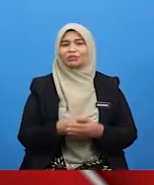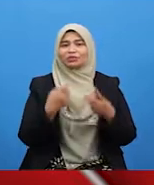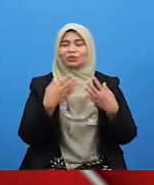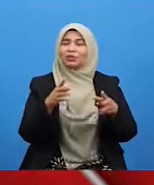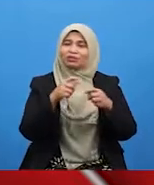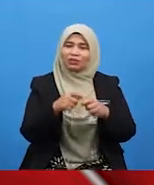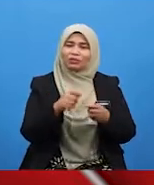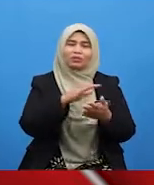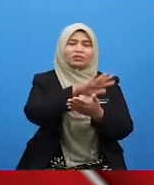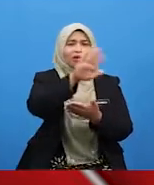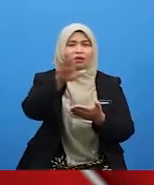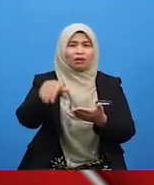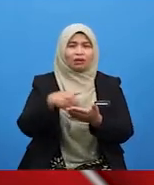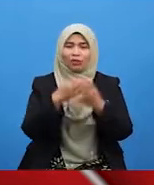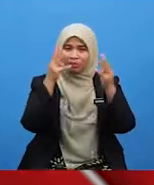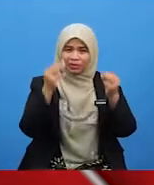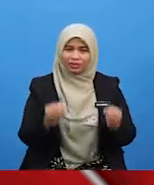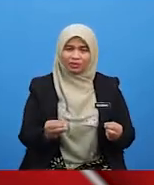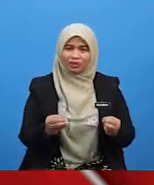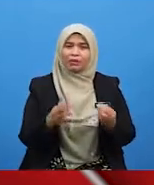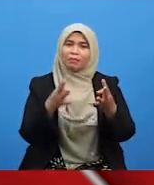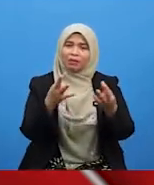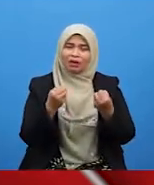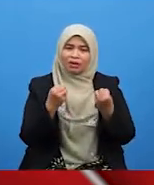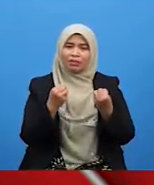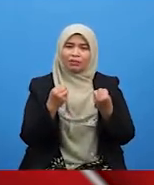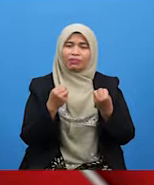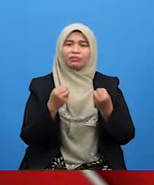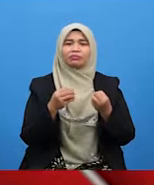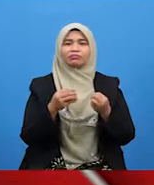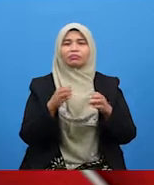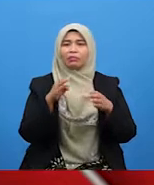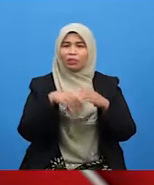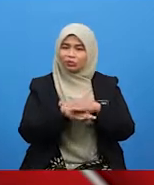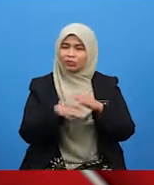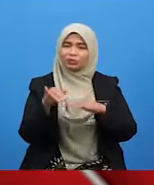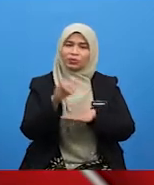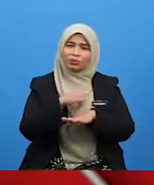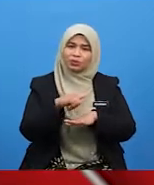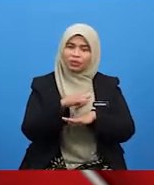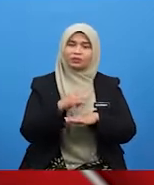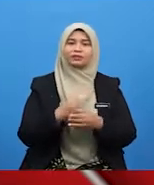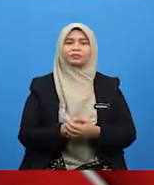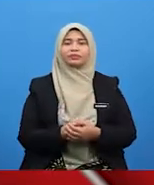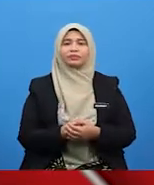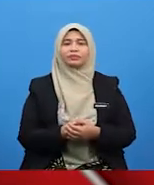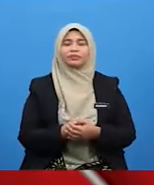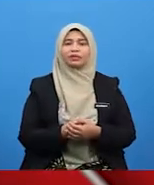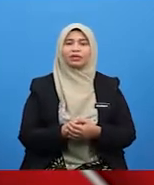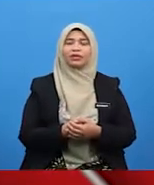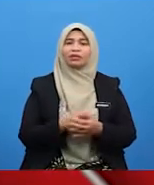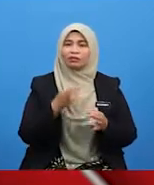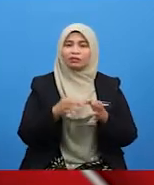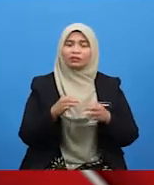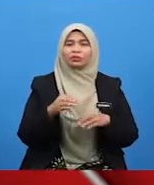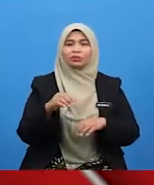tentu semua manusia mahukan ditempatkan di dalam syurga. Kerana